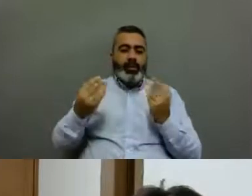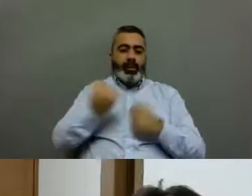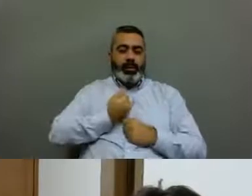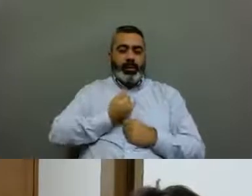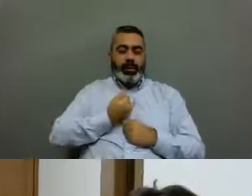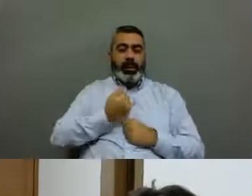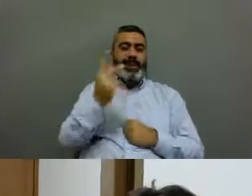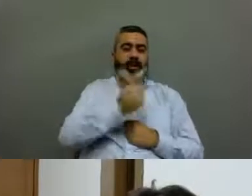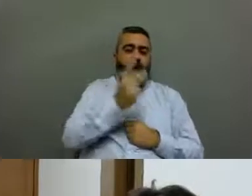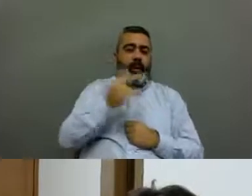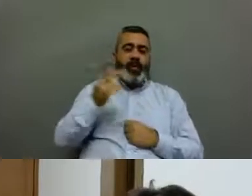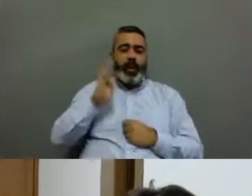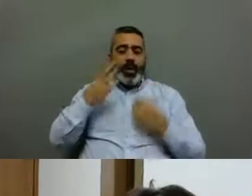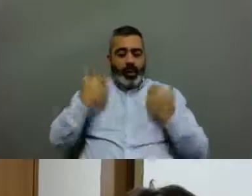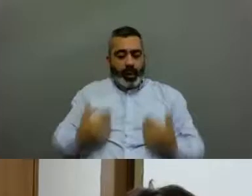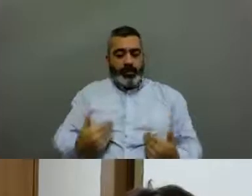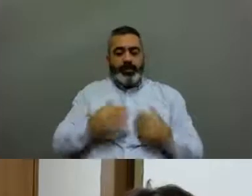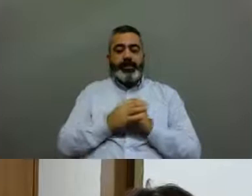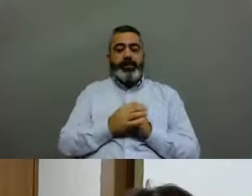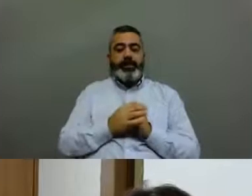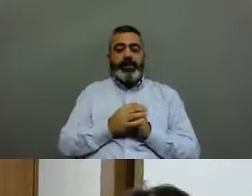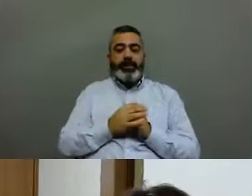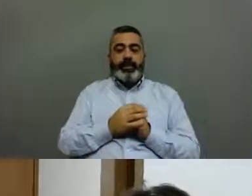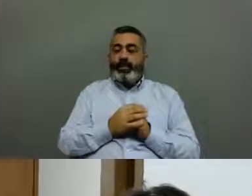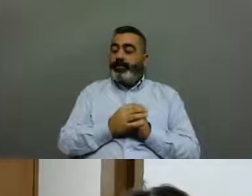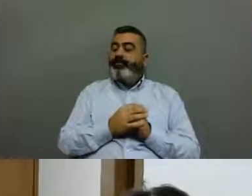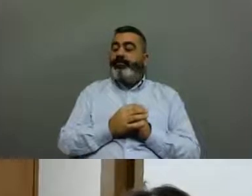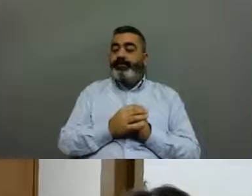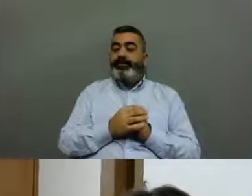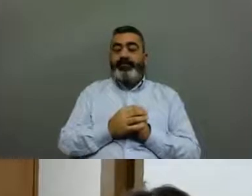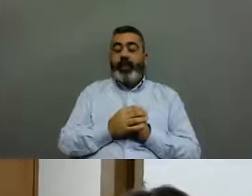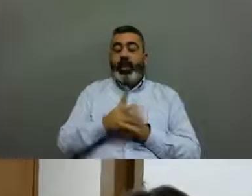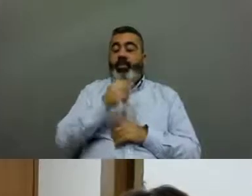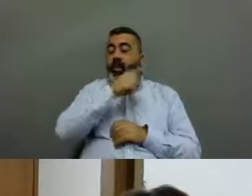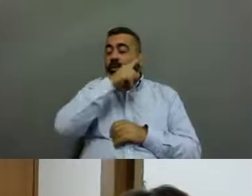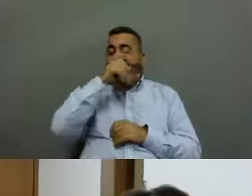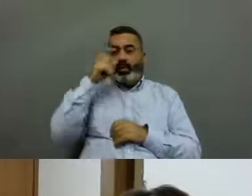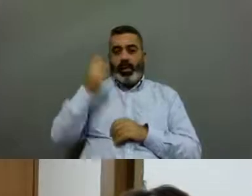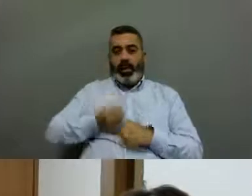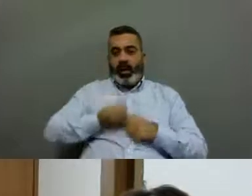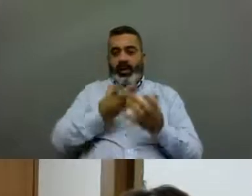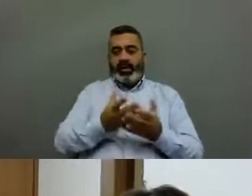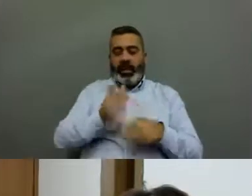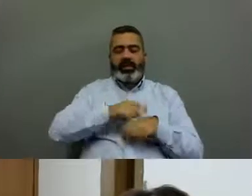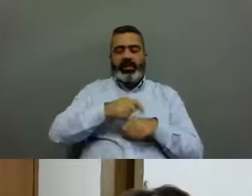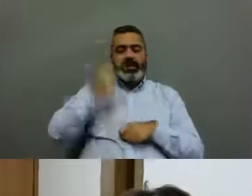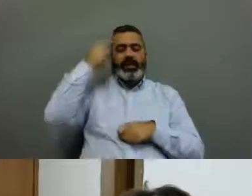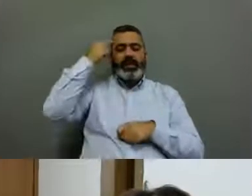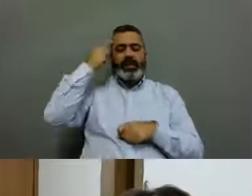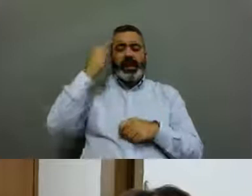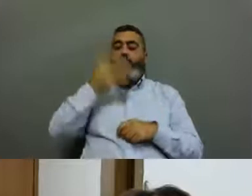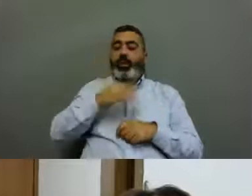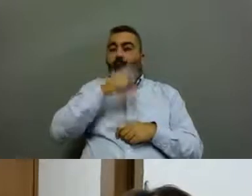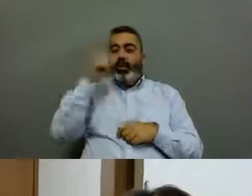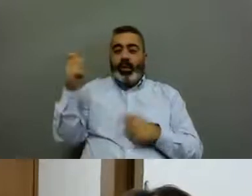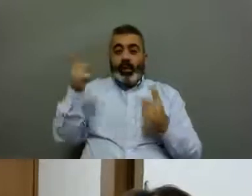κοινωνικό, η αλήθεια είναι πως δεν είναι καθόλου εύκολο και σίγουρα μου έρχονται δύο λόγοι στο μυαλό. Ένα, γιατί το